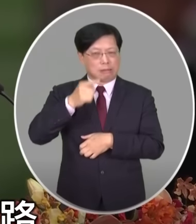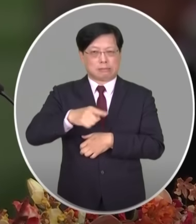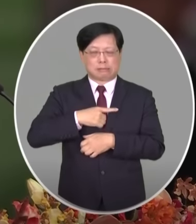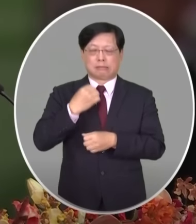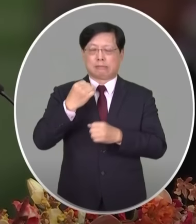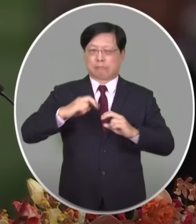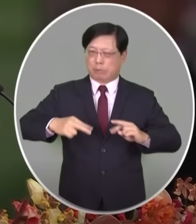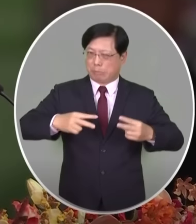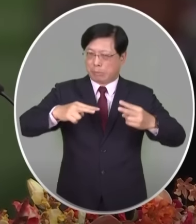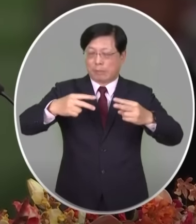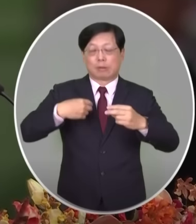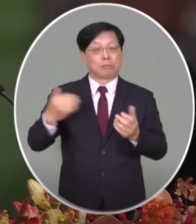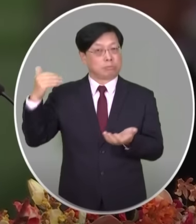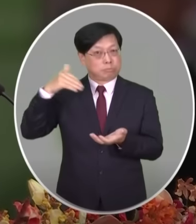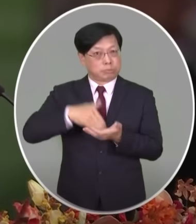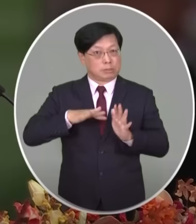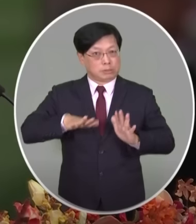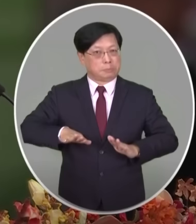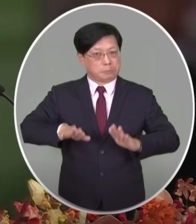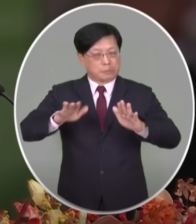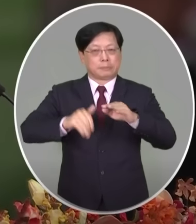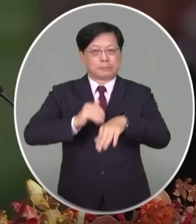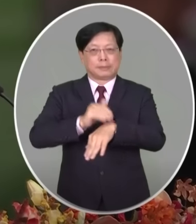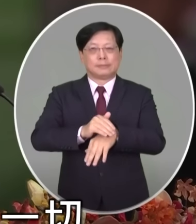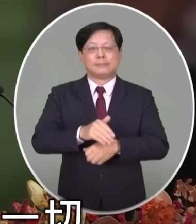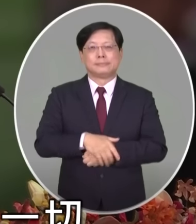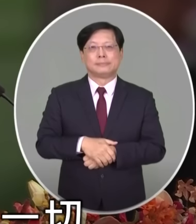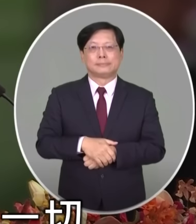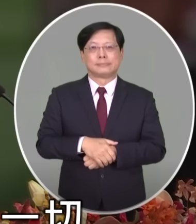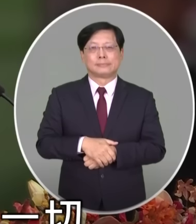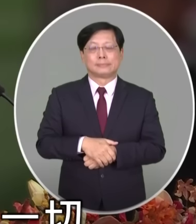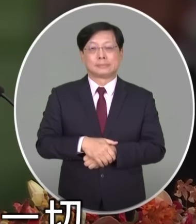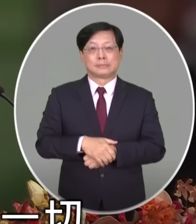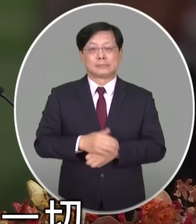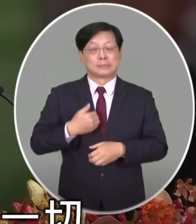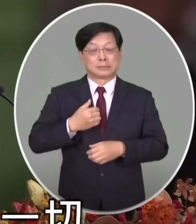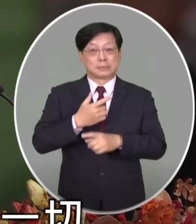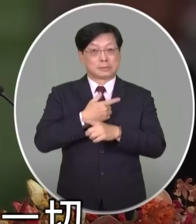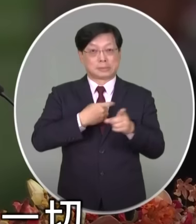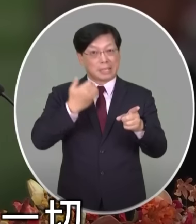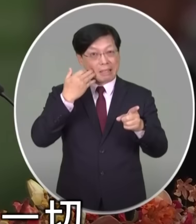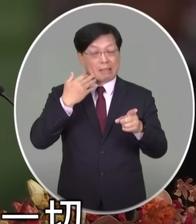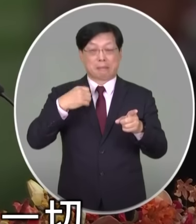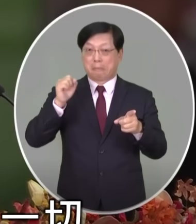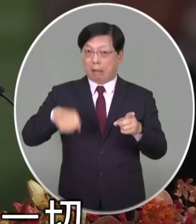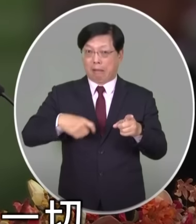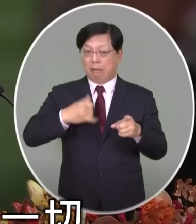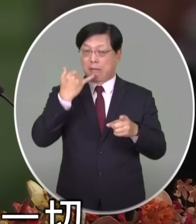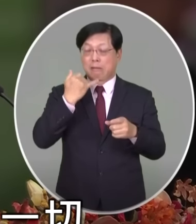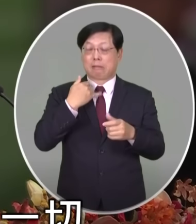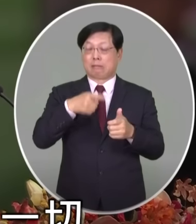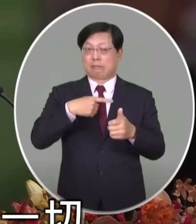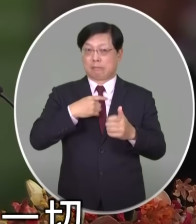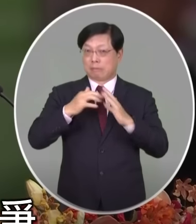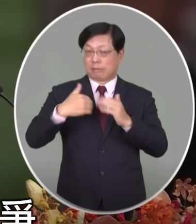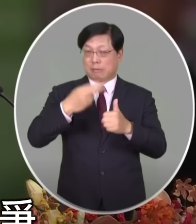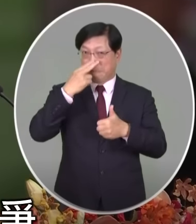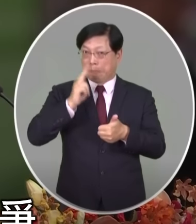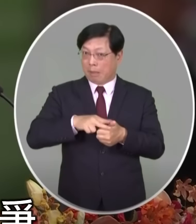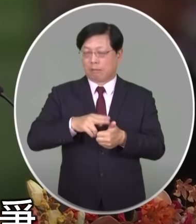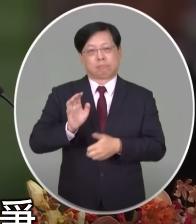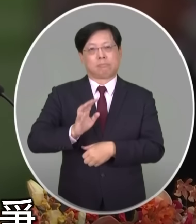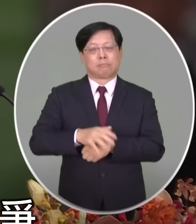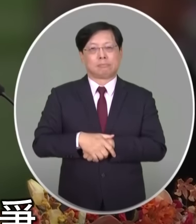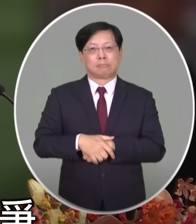路，才有今天的发展成果。没有人愿意让战争摧毁这一切。如